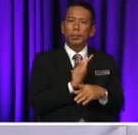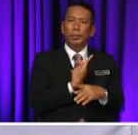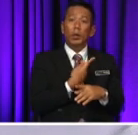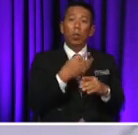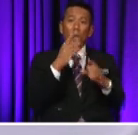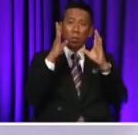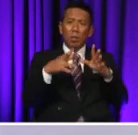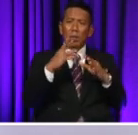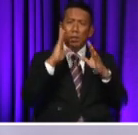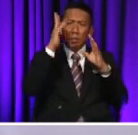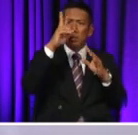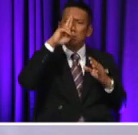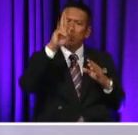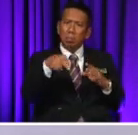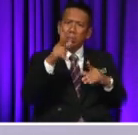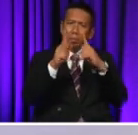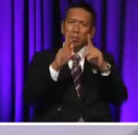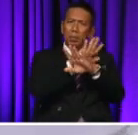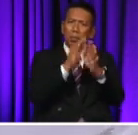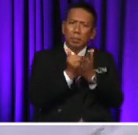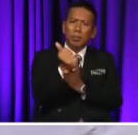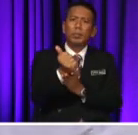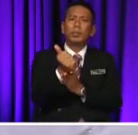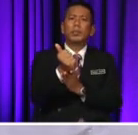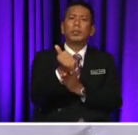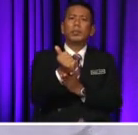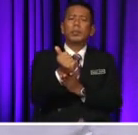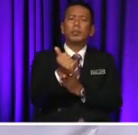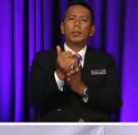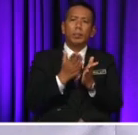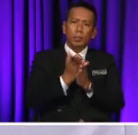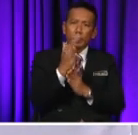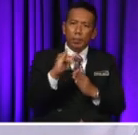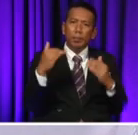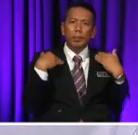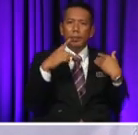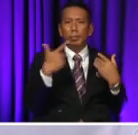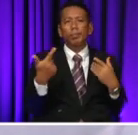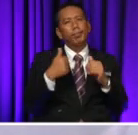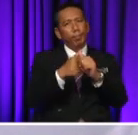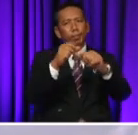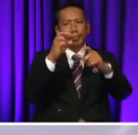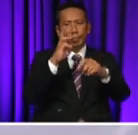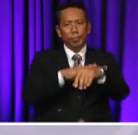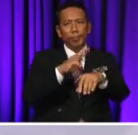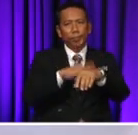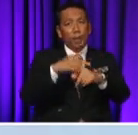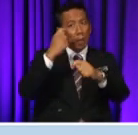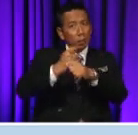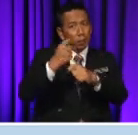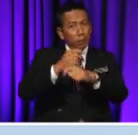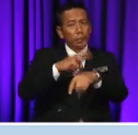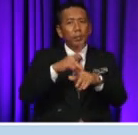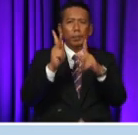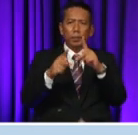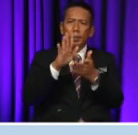tidak beramana Baiklah yang seterusnya adalah menepati fase Kalau di sekolah